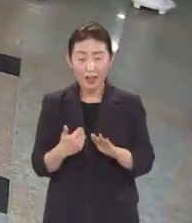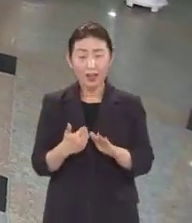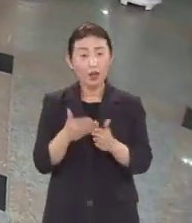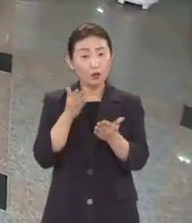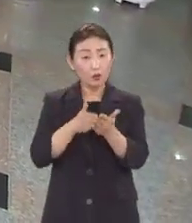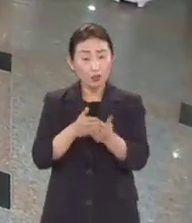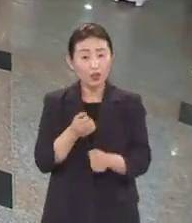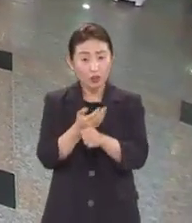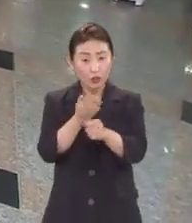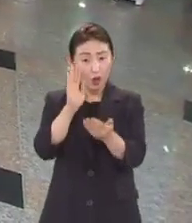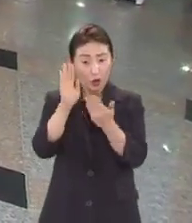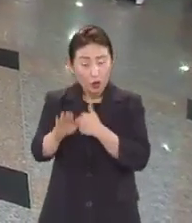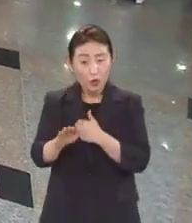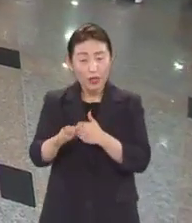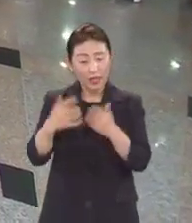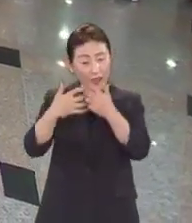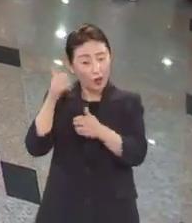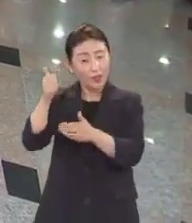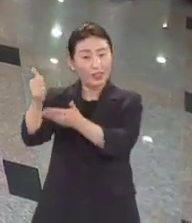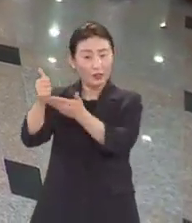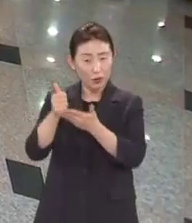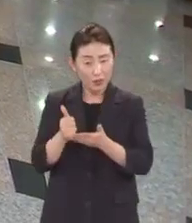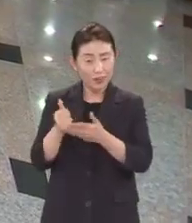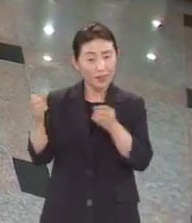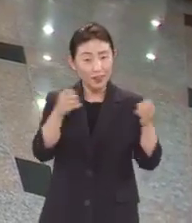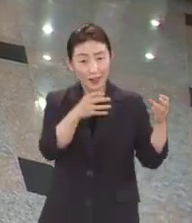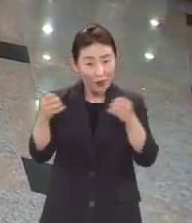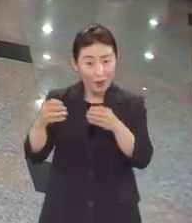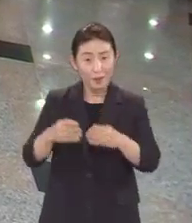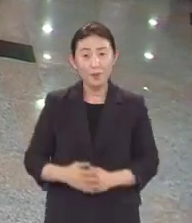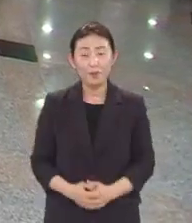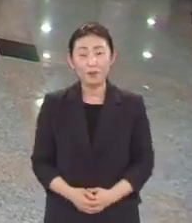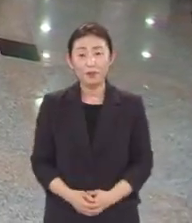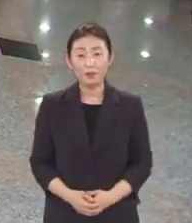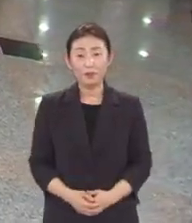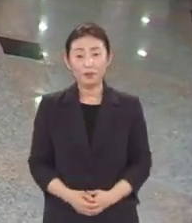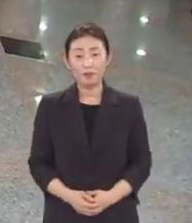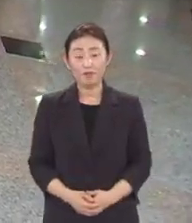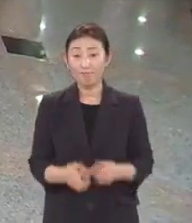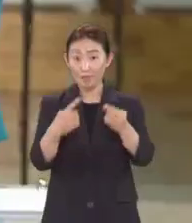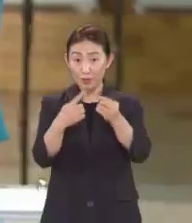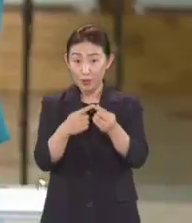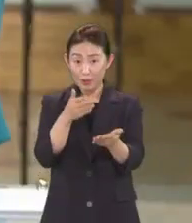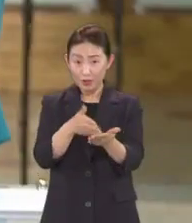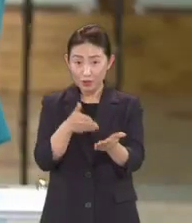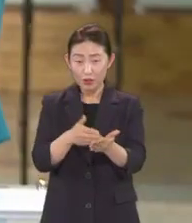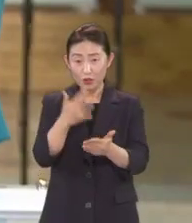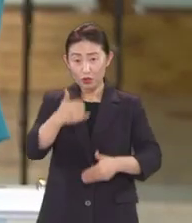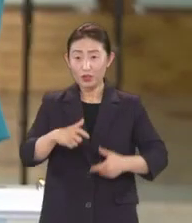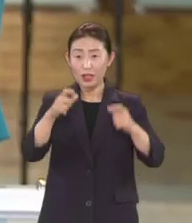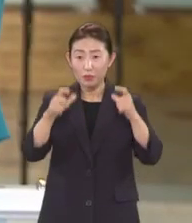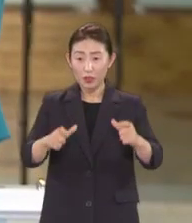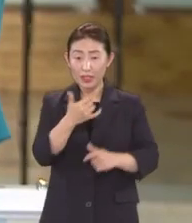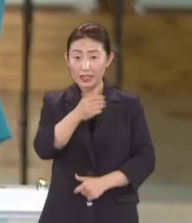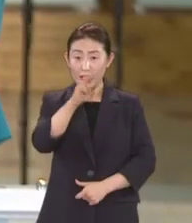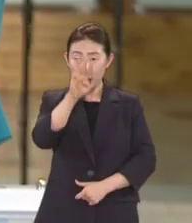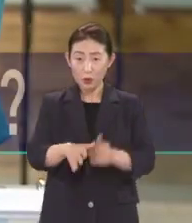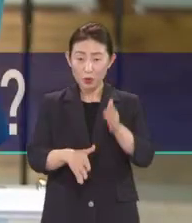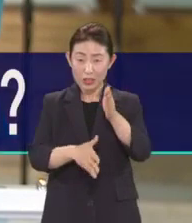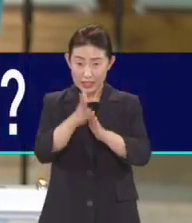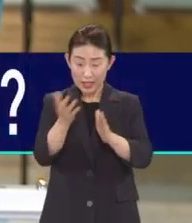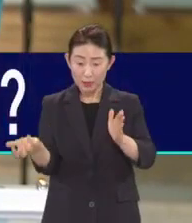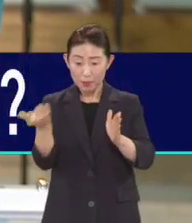잠시 후 박상진 기계연구원장 모시고 자세한 이야기 들어보겠습니다. 오늘 첫 소식입니다. 충남도가 세종시에